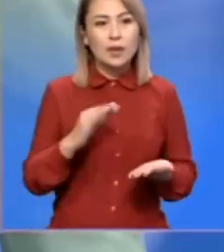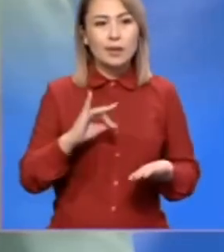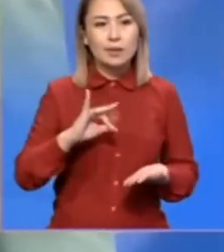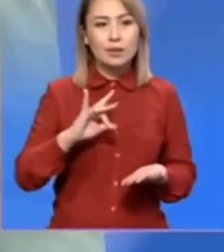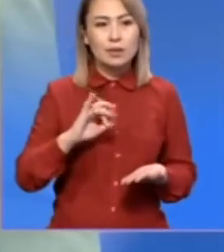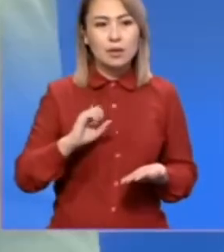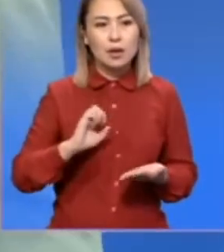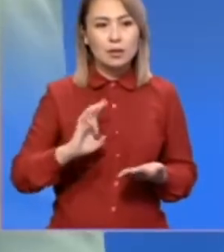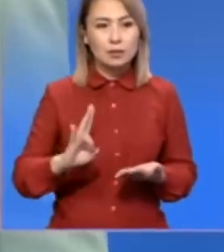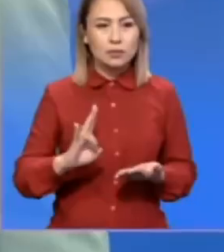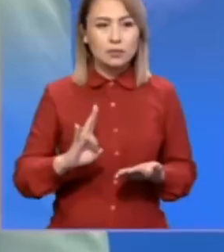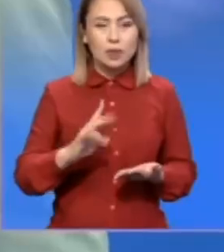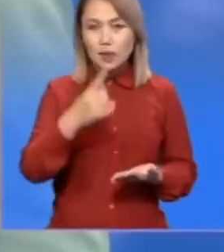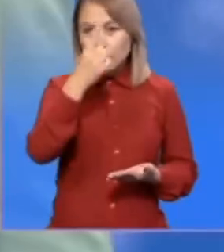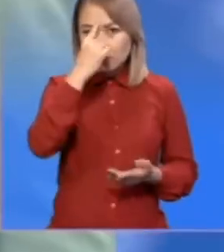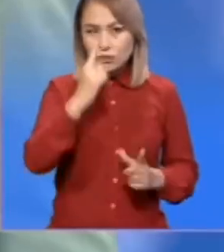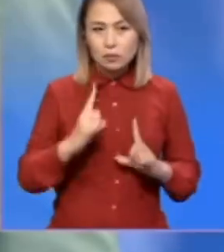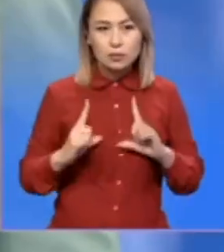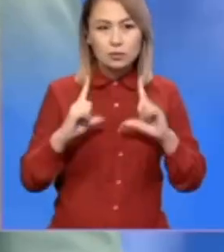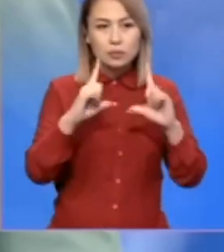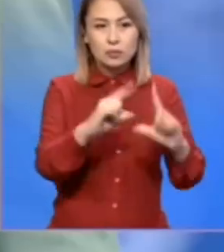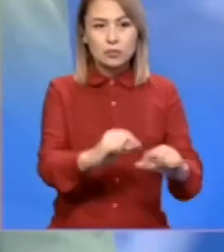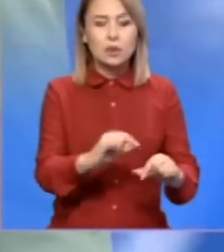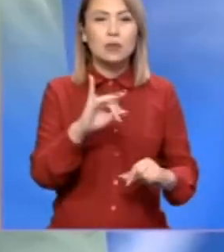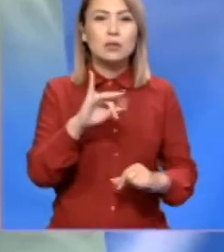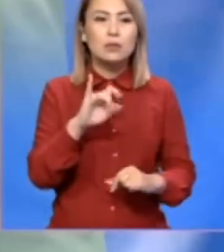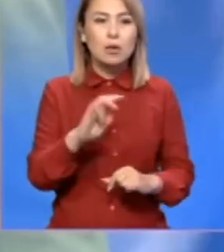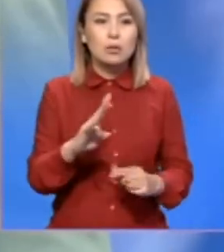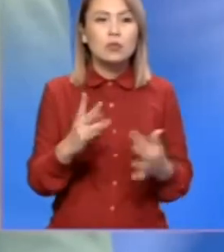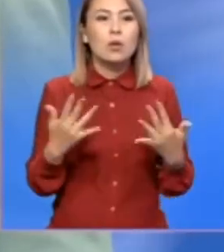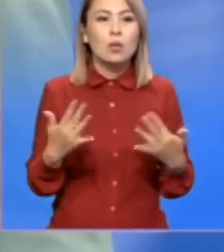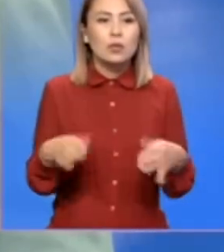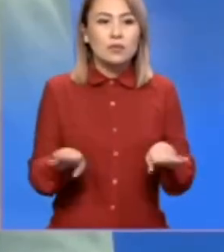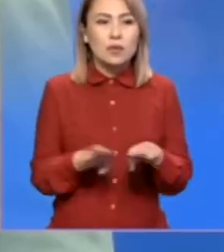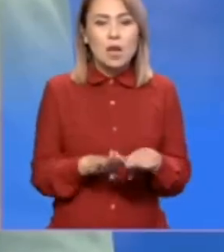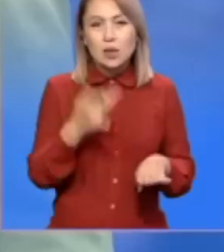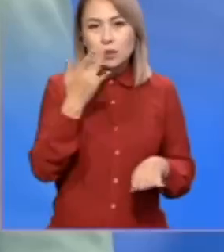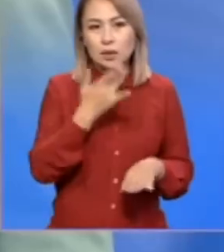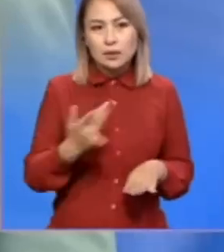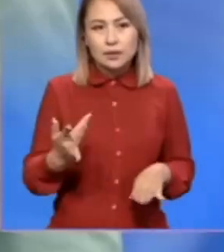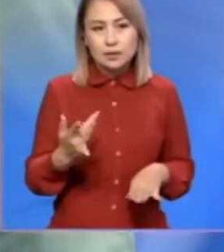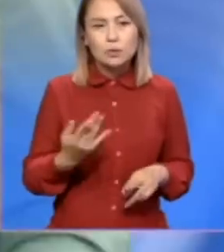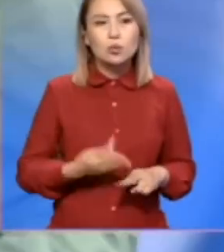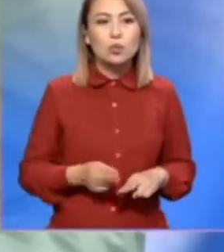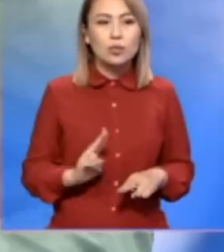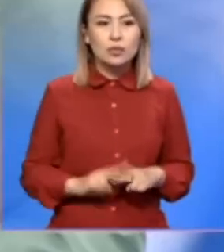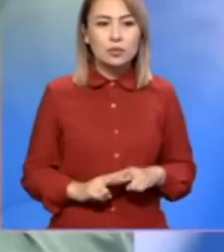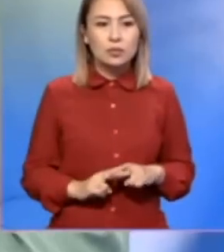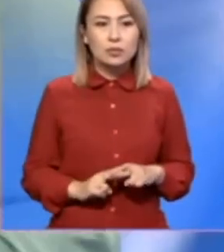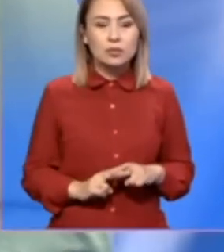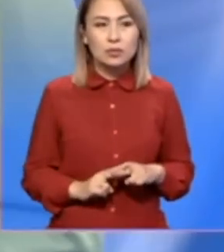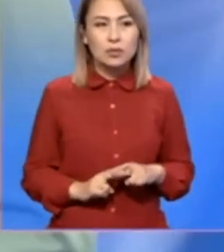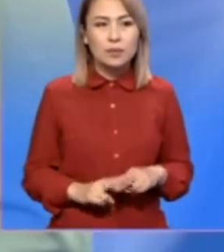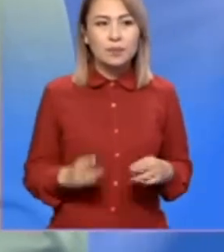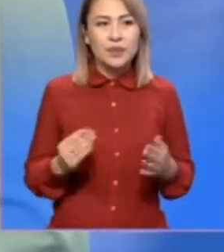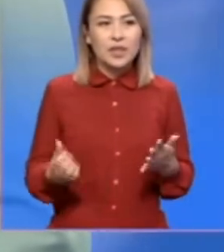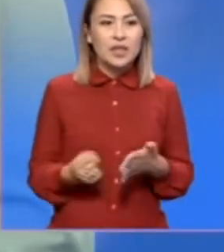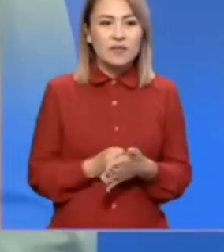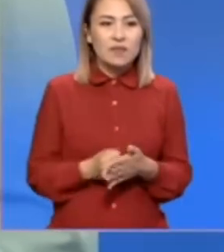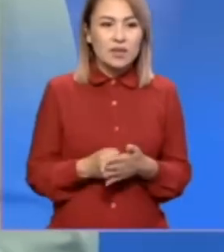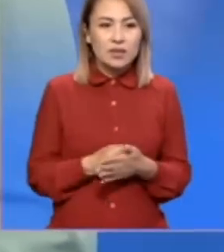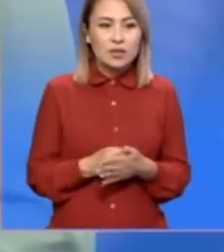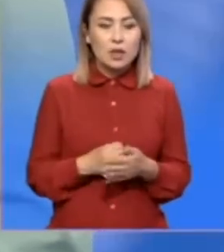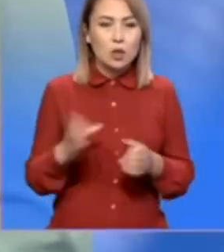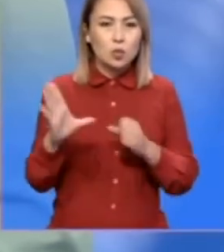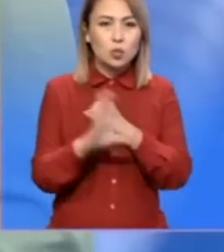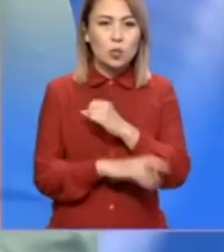арқылы Индияға кетеміз десек, Иранның да жағдайы қаншалықты саяси тұрақтылығы, иә? Сондықтан бұл жерде инвесторлар әлі соңғы